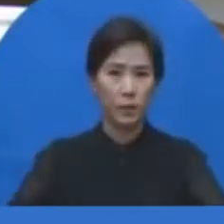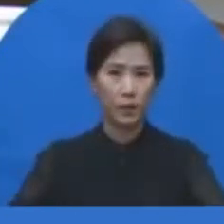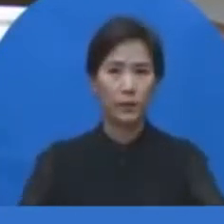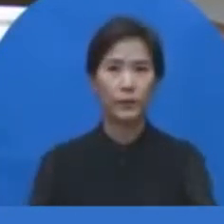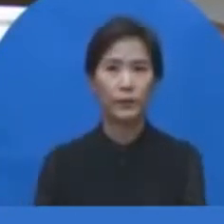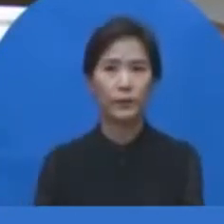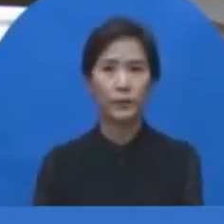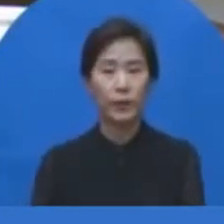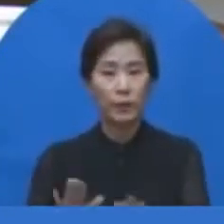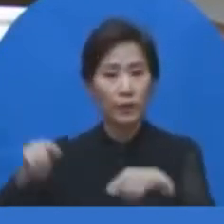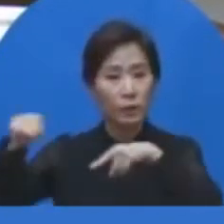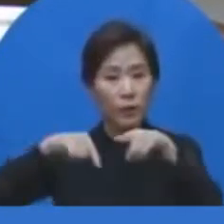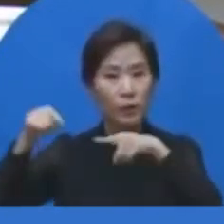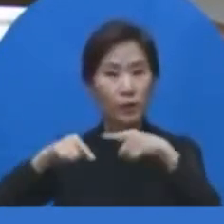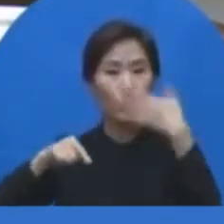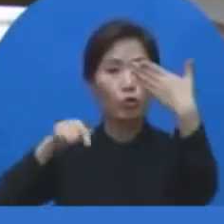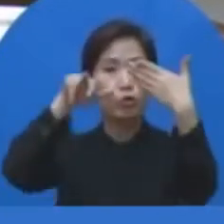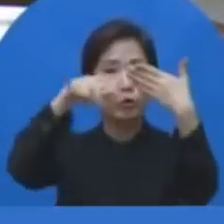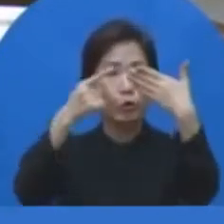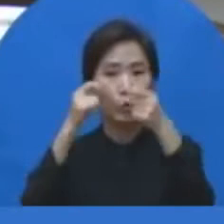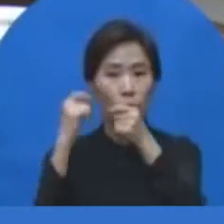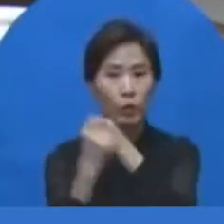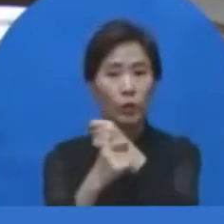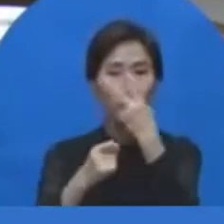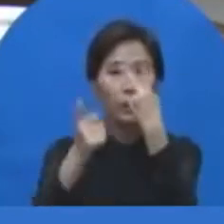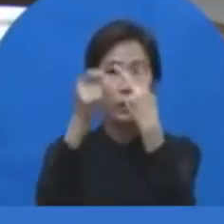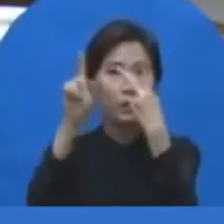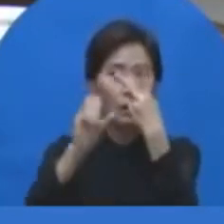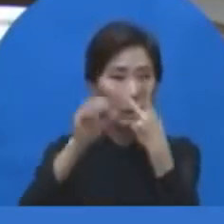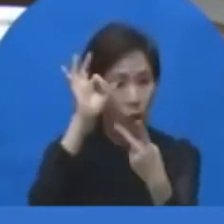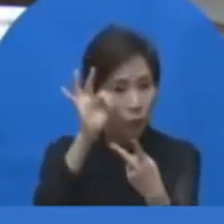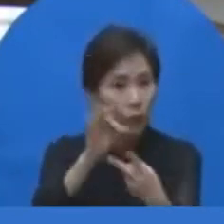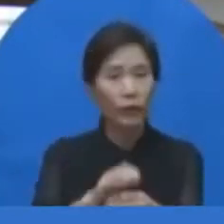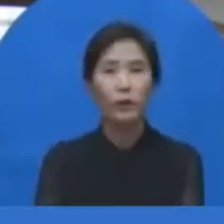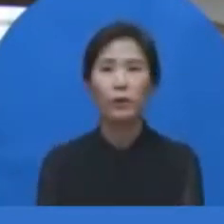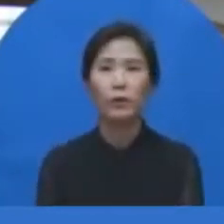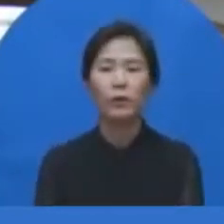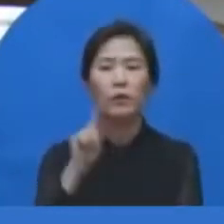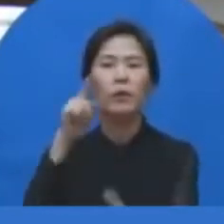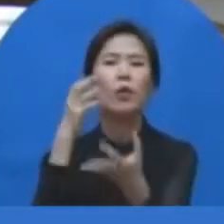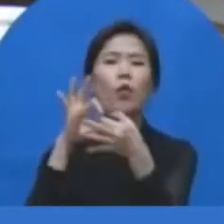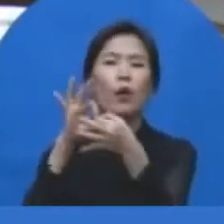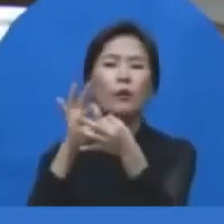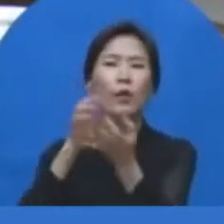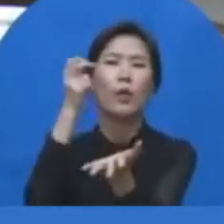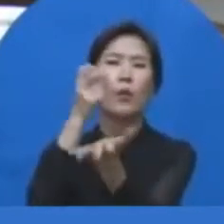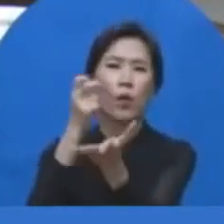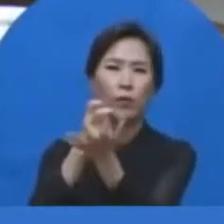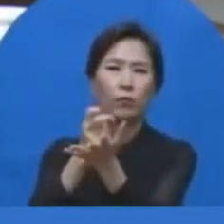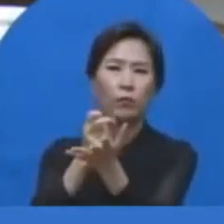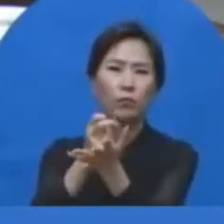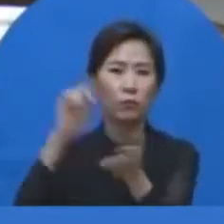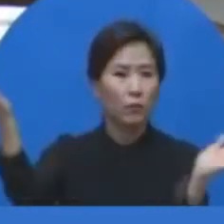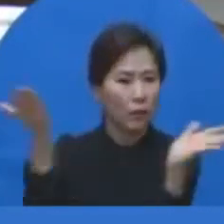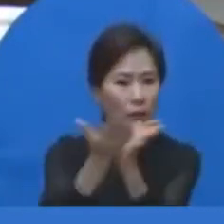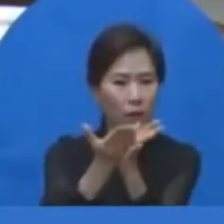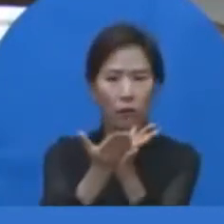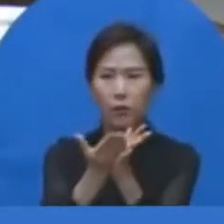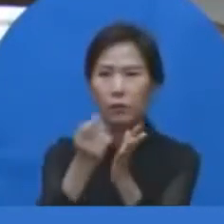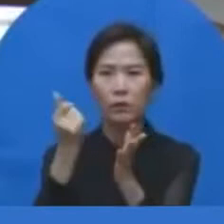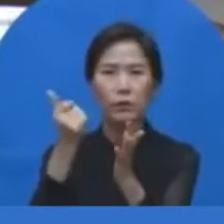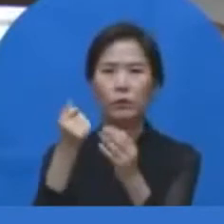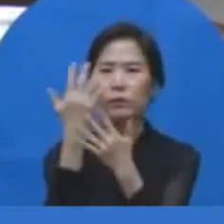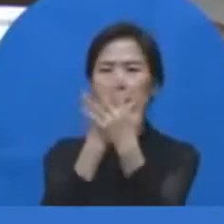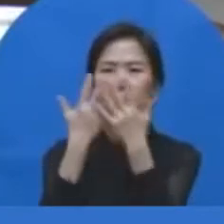지금 시행령 제9조 2항에서 정하고 있는 절차는 이러한 절차 라고 보기는 어렵다. 이러한